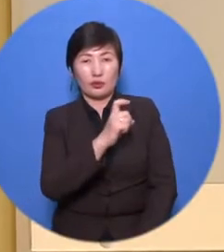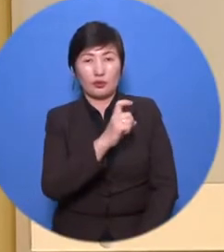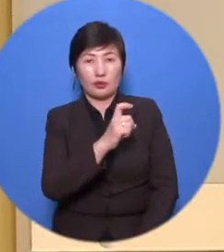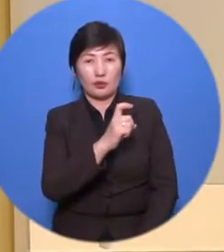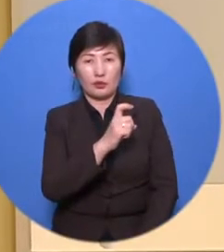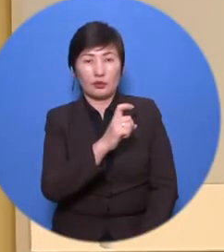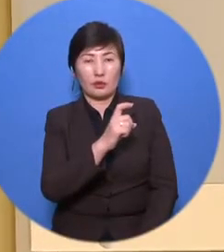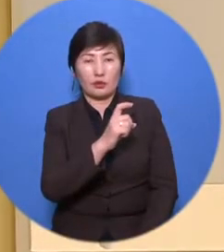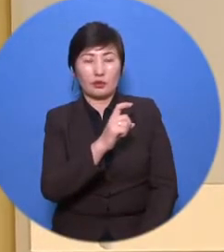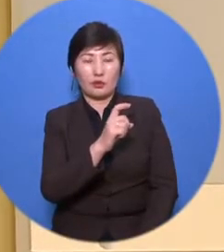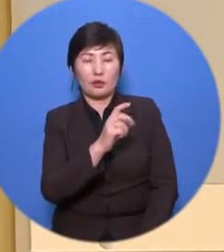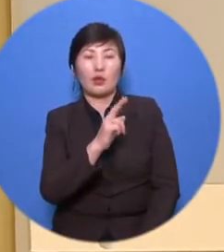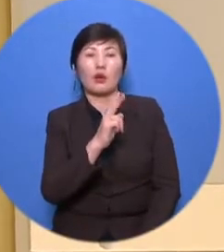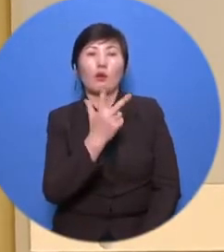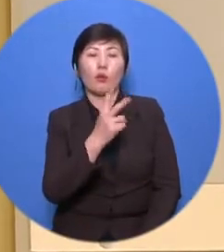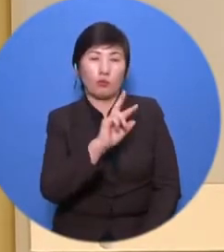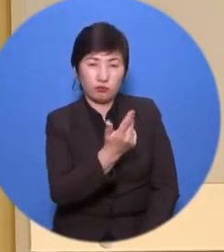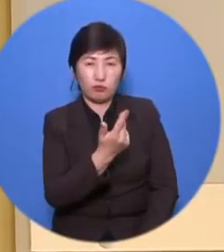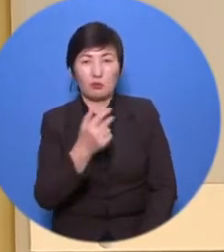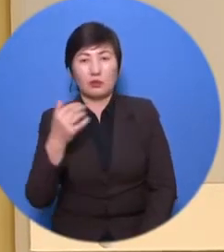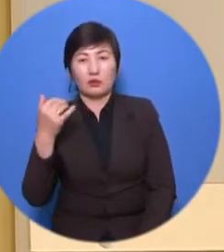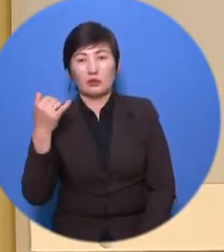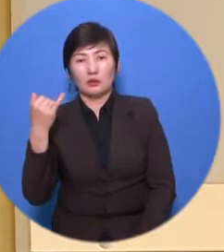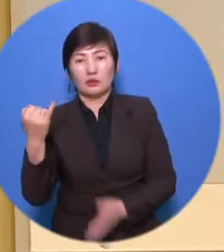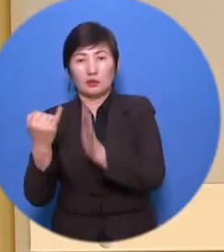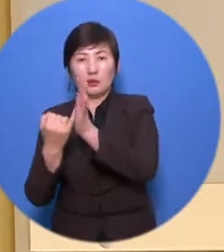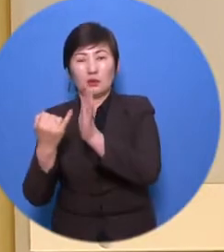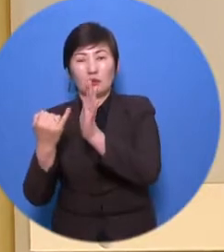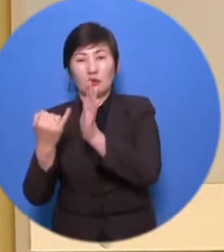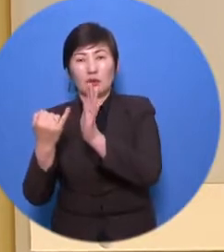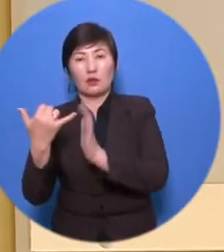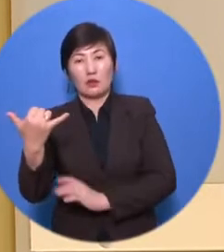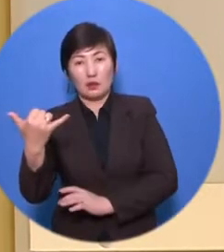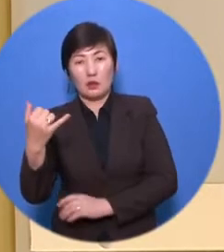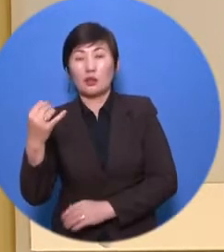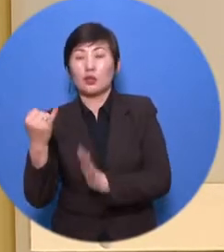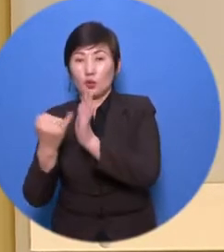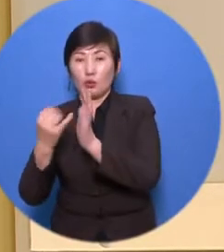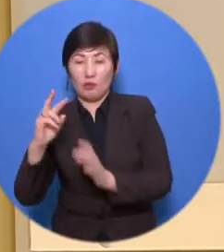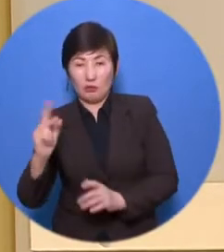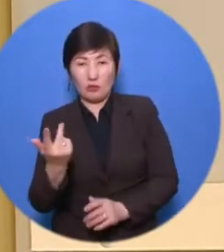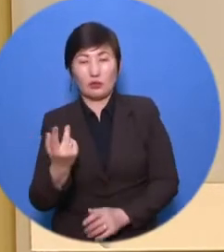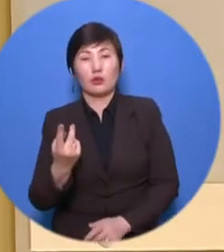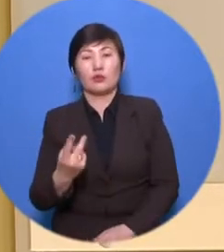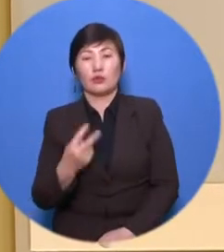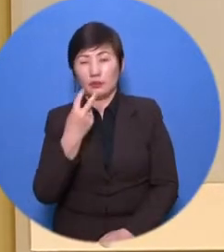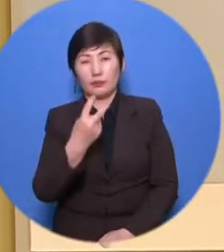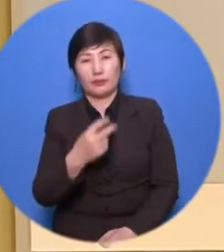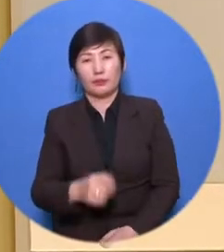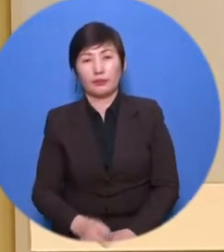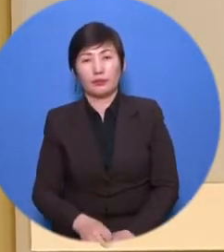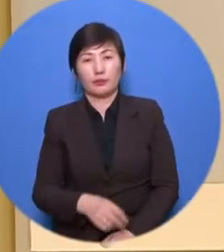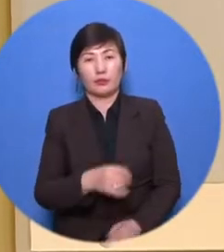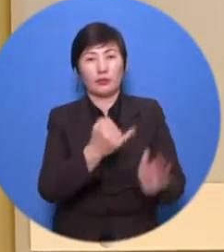3 y хувьсгачийн оронд 6 гэсэн утгыг орлуулж харъя. За 6